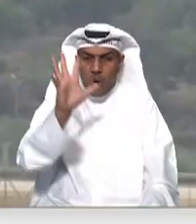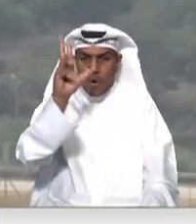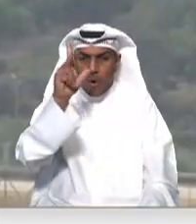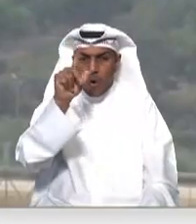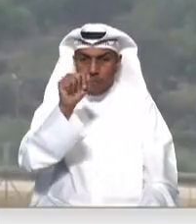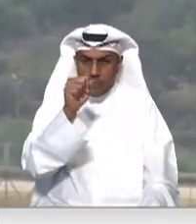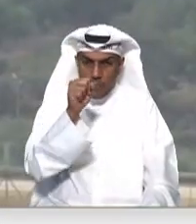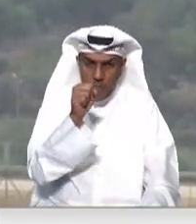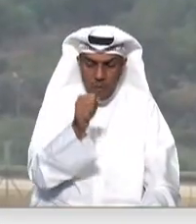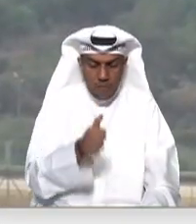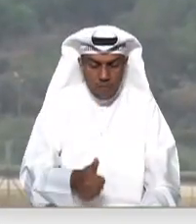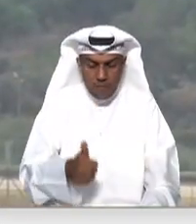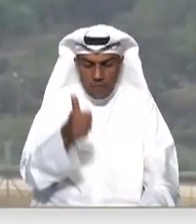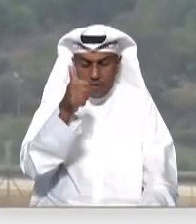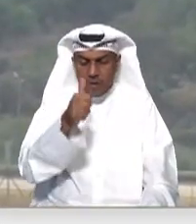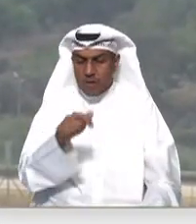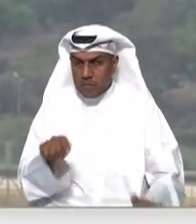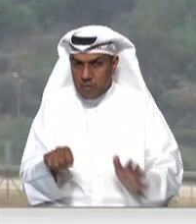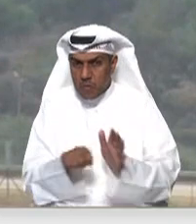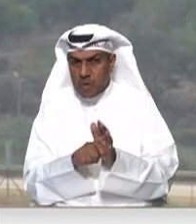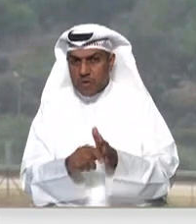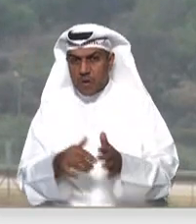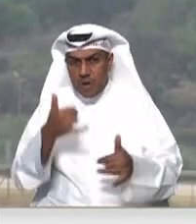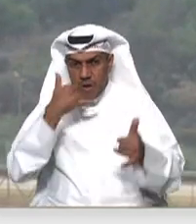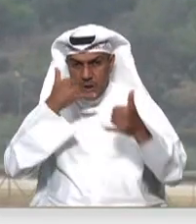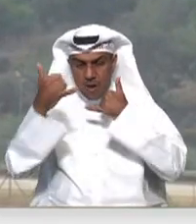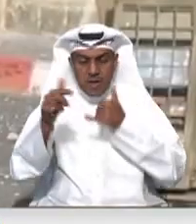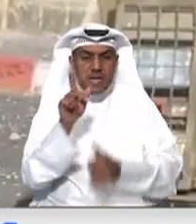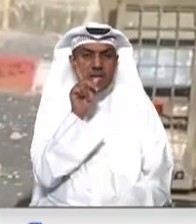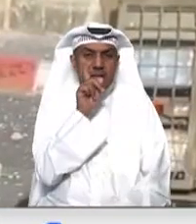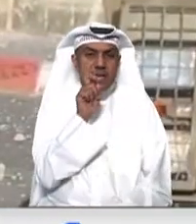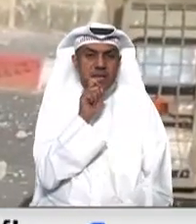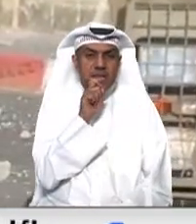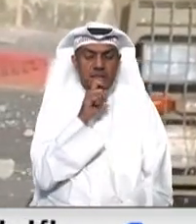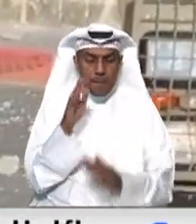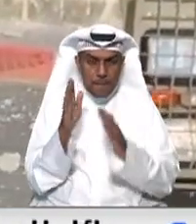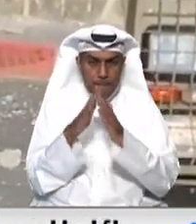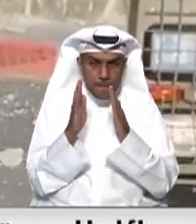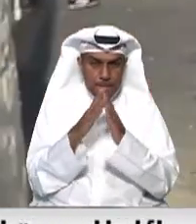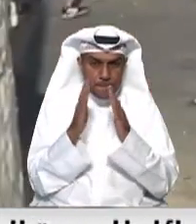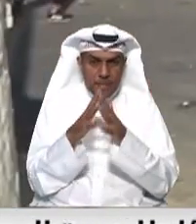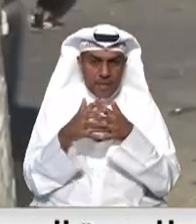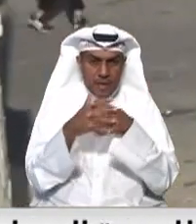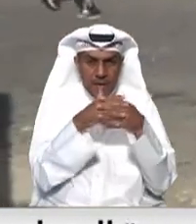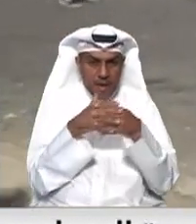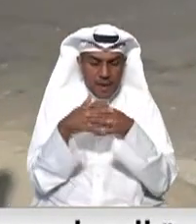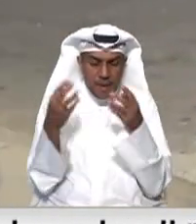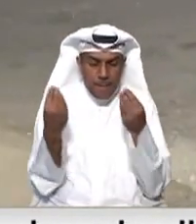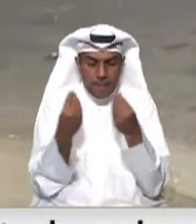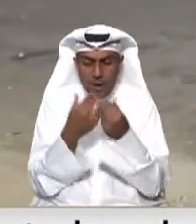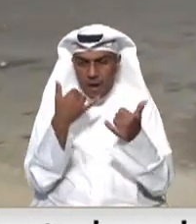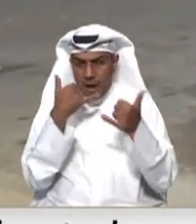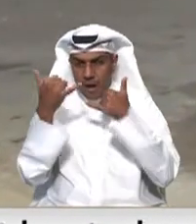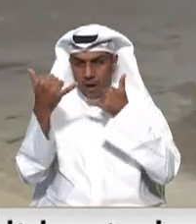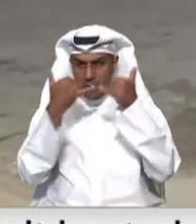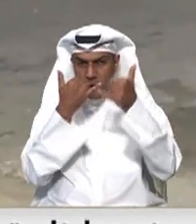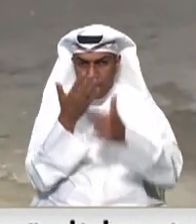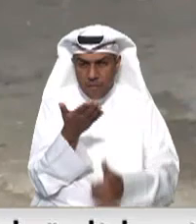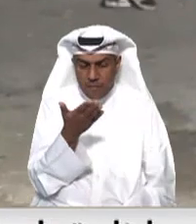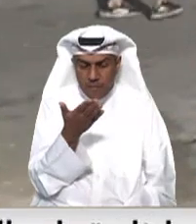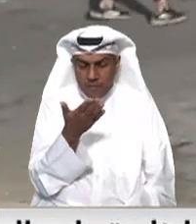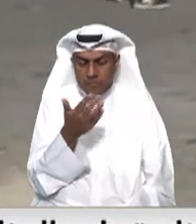نجحت الوساطات والاتصالات القطرية والمصرية والأمريكية بإنجاح